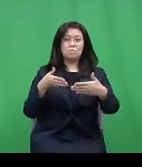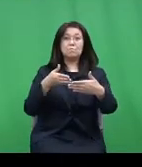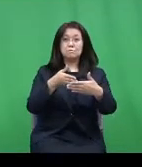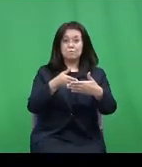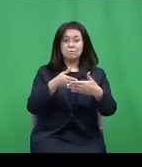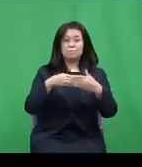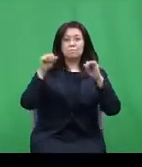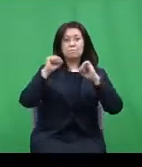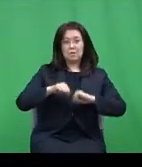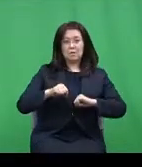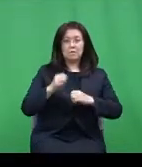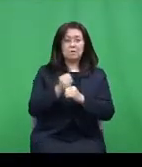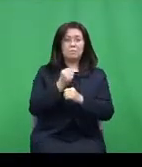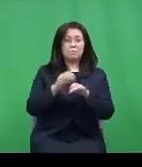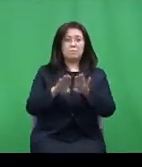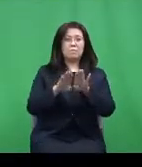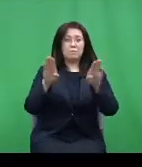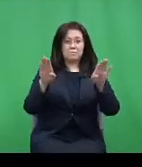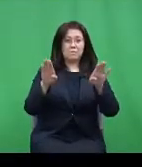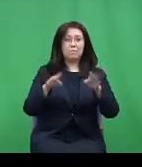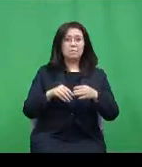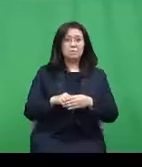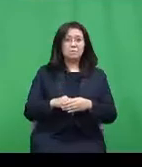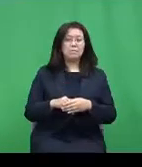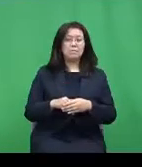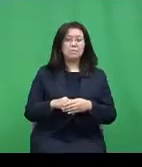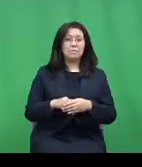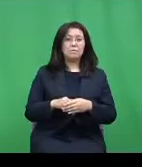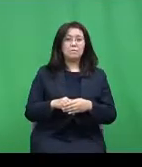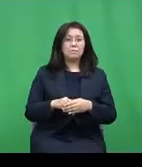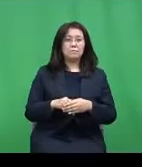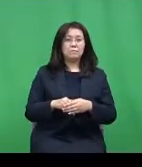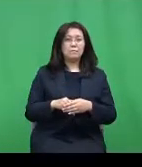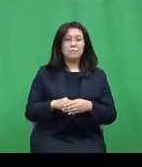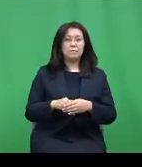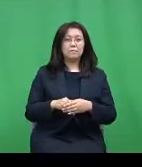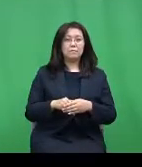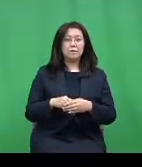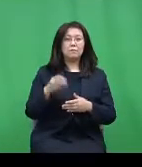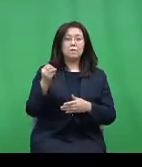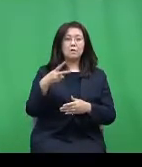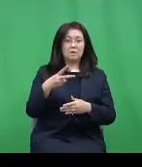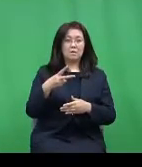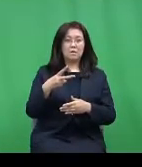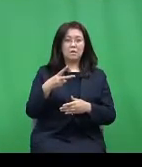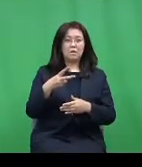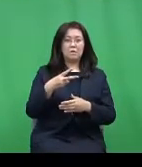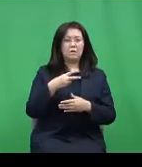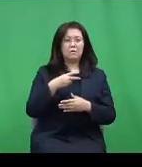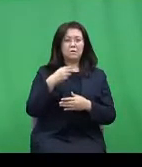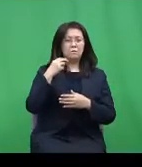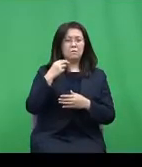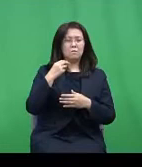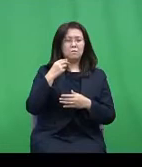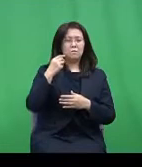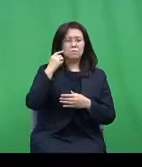沢までの認可着工ということになったんですけれども、と同時にですね、まあ、